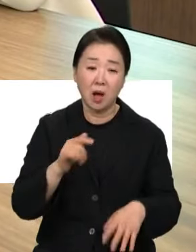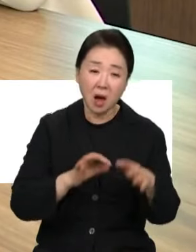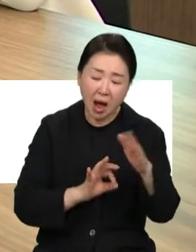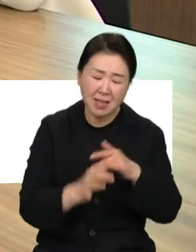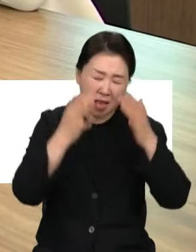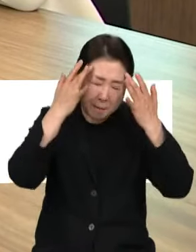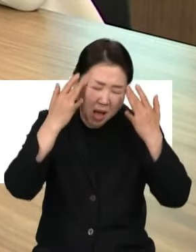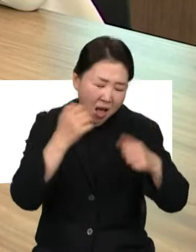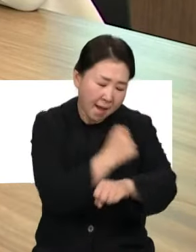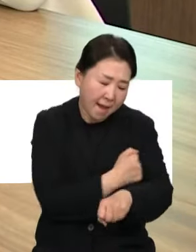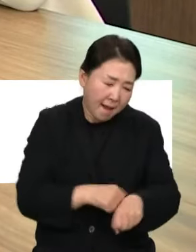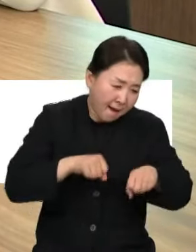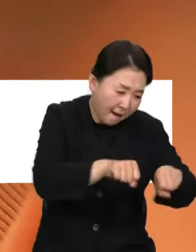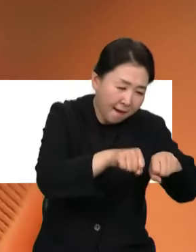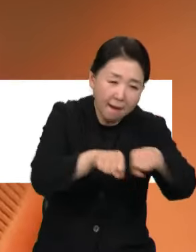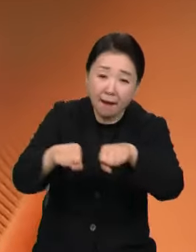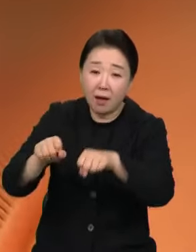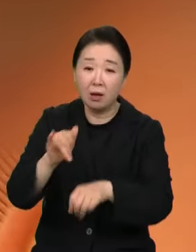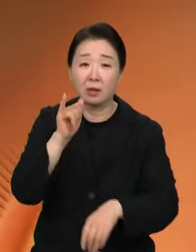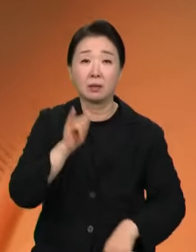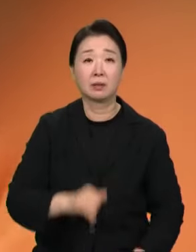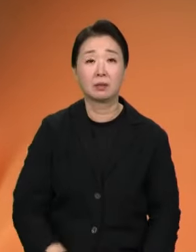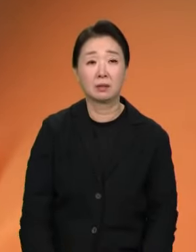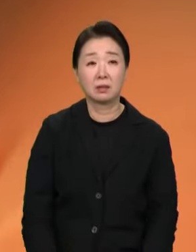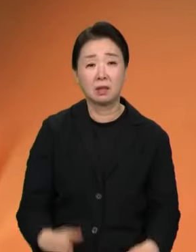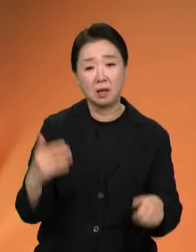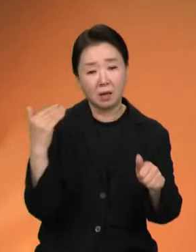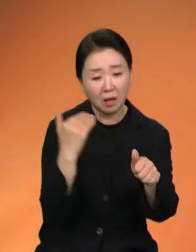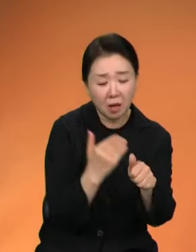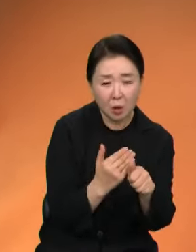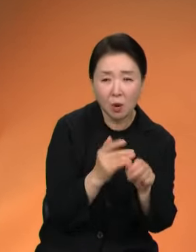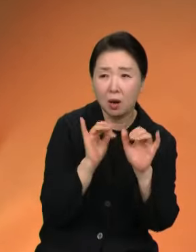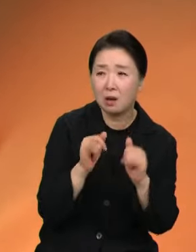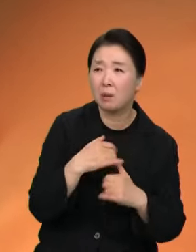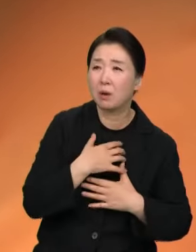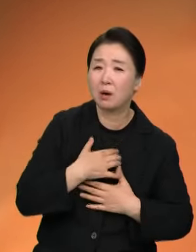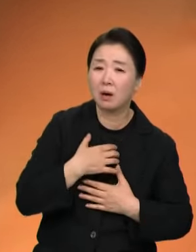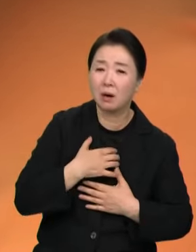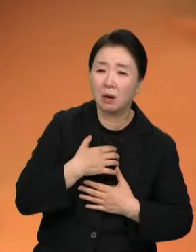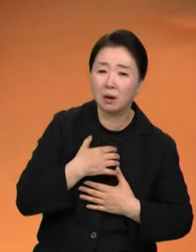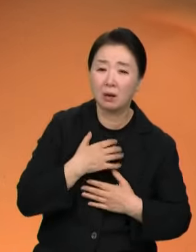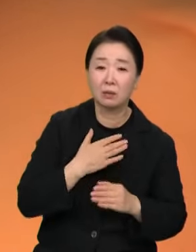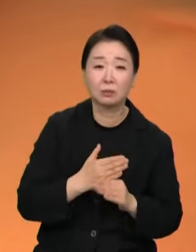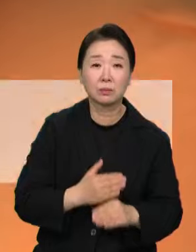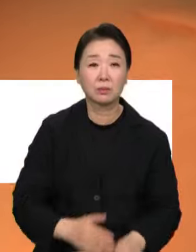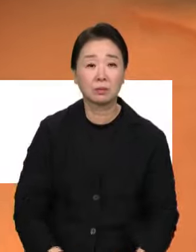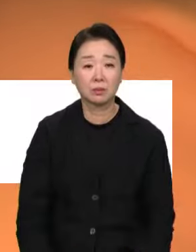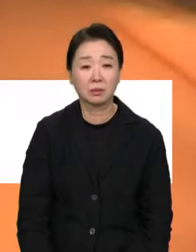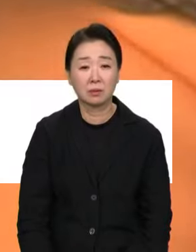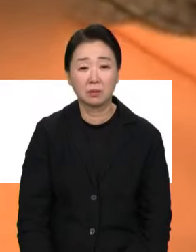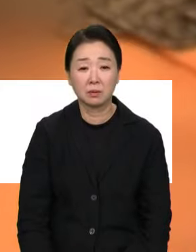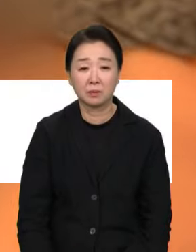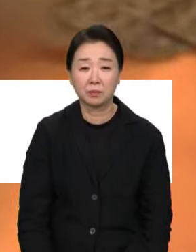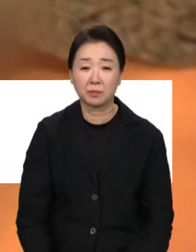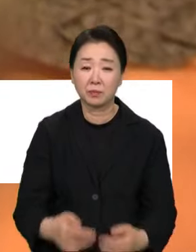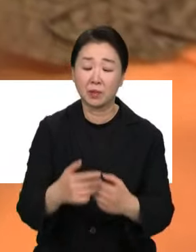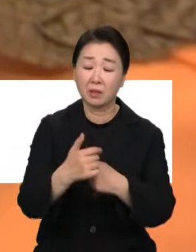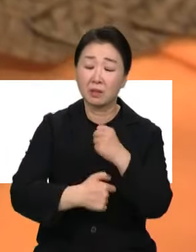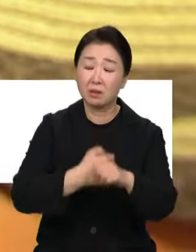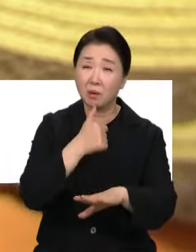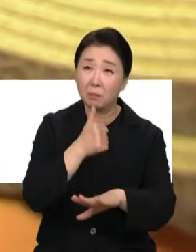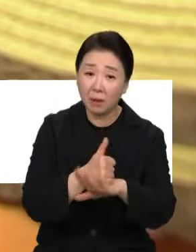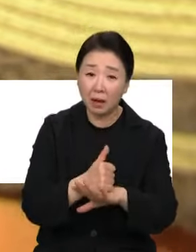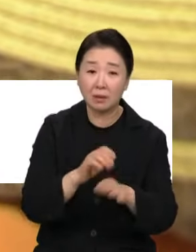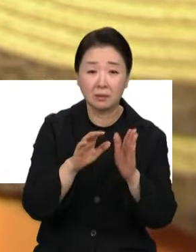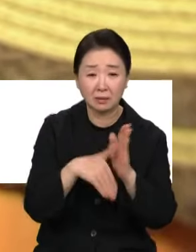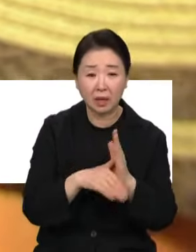아침에 막 땀 흘리면서 왜냐면 해고로 이어질까 두려워하기도 했습니다. 연말에 가면 해고 사람을